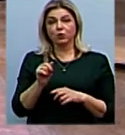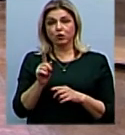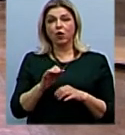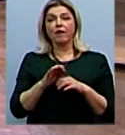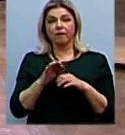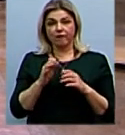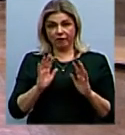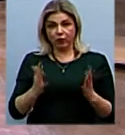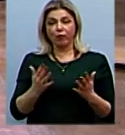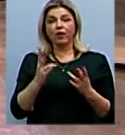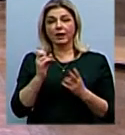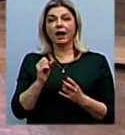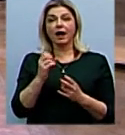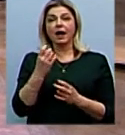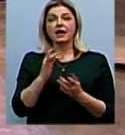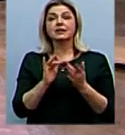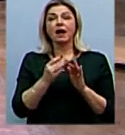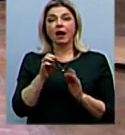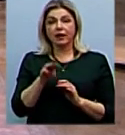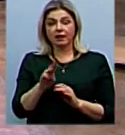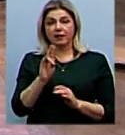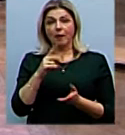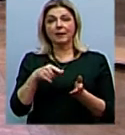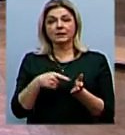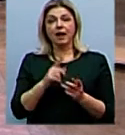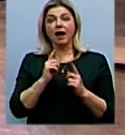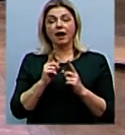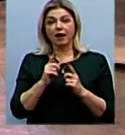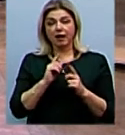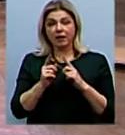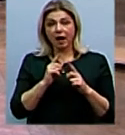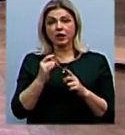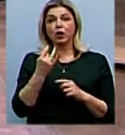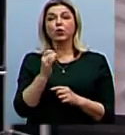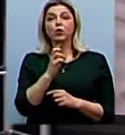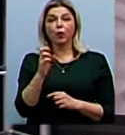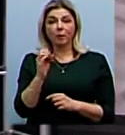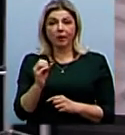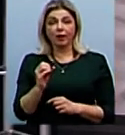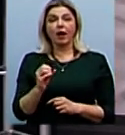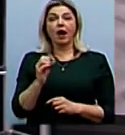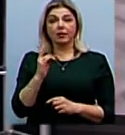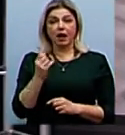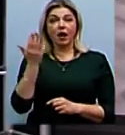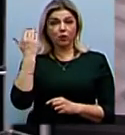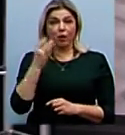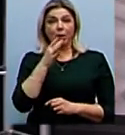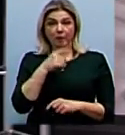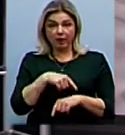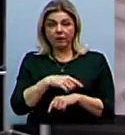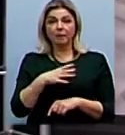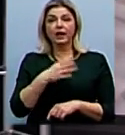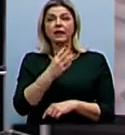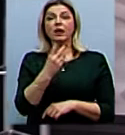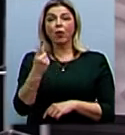на сайті Миколаївської міської ради та в Ютубі. На той момент в залі був 31